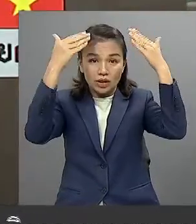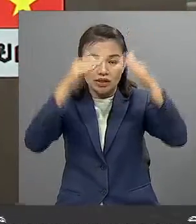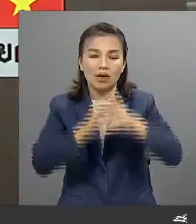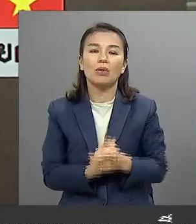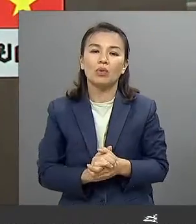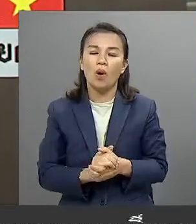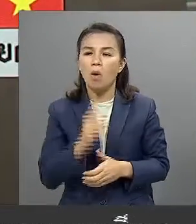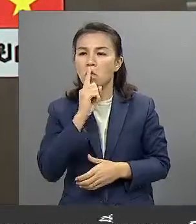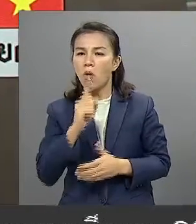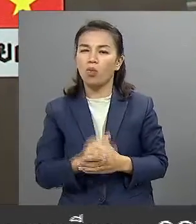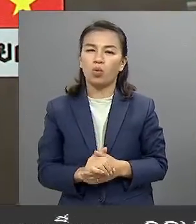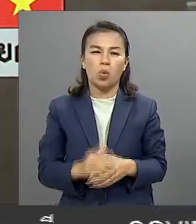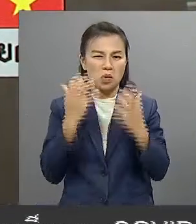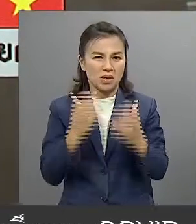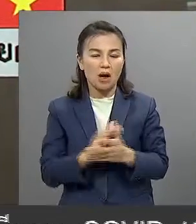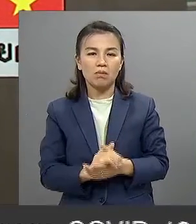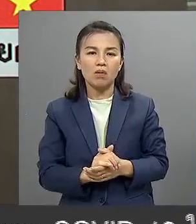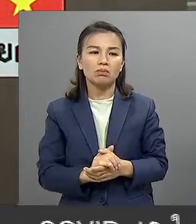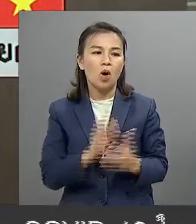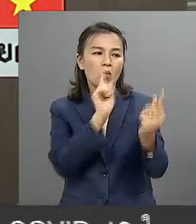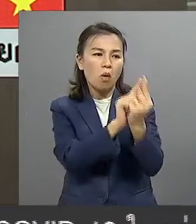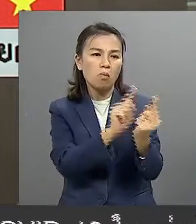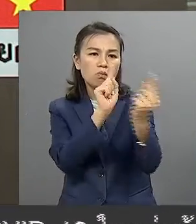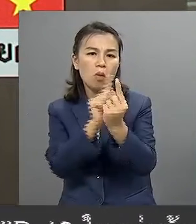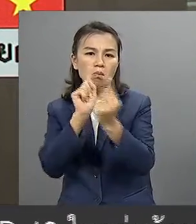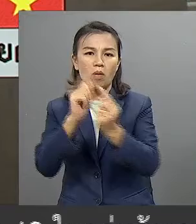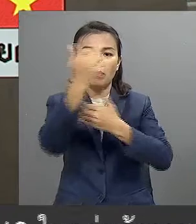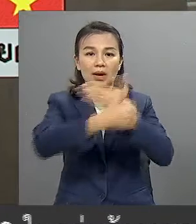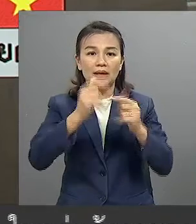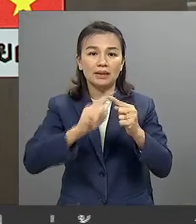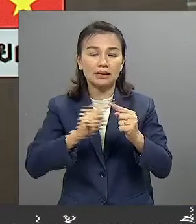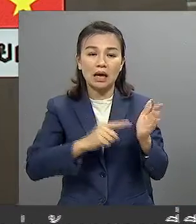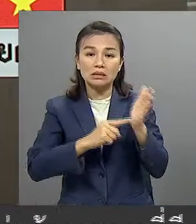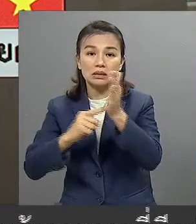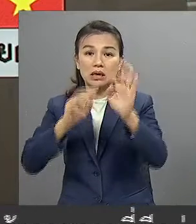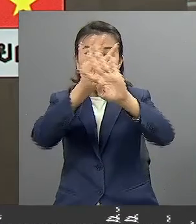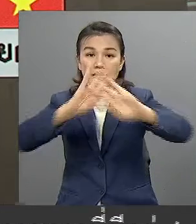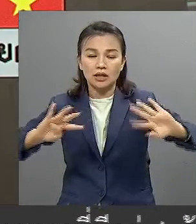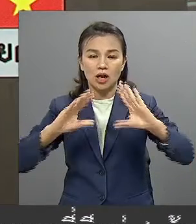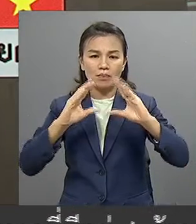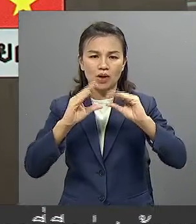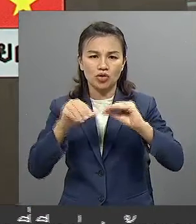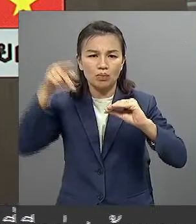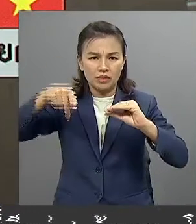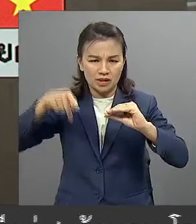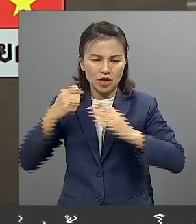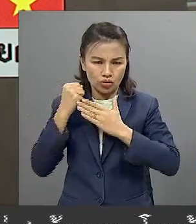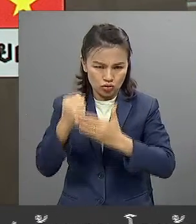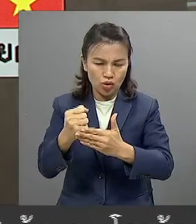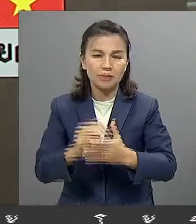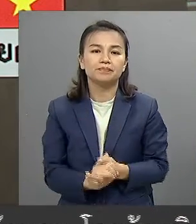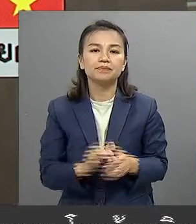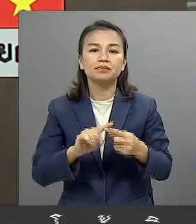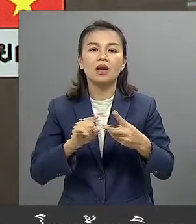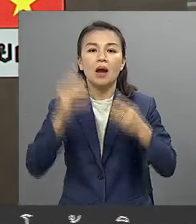นะคะเดินสายพูดคุยกับชาติสมาชิกและเสนอให้อาเซียนนั้นจัดการประชุมวาระพิเศษขึ้นส่วนมาเลเซียสิงคโปร์